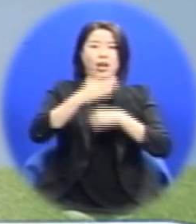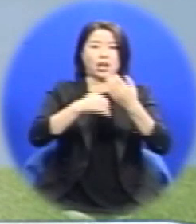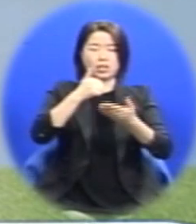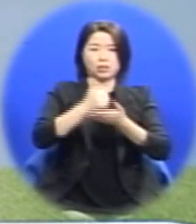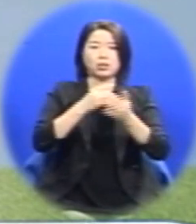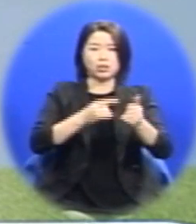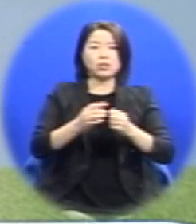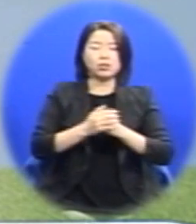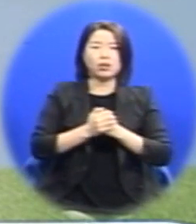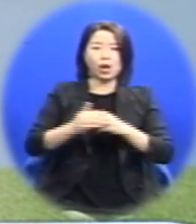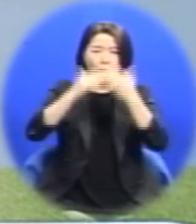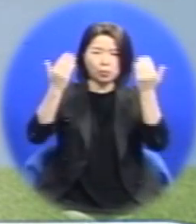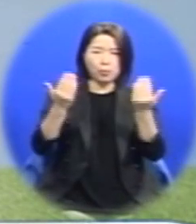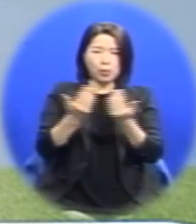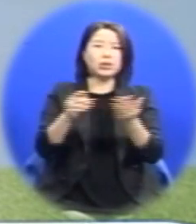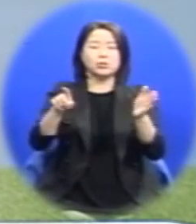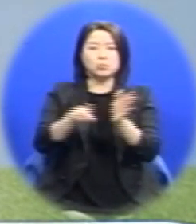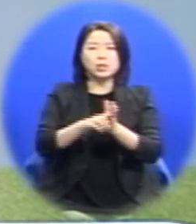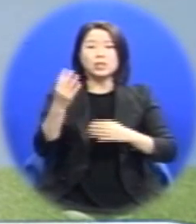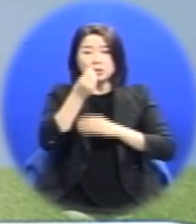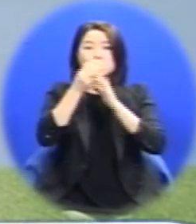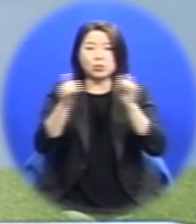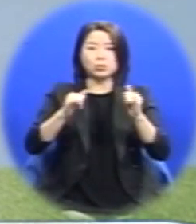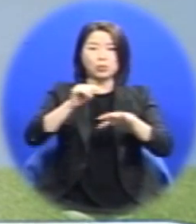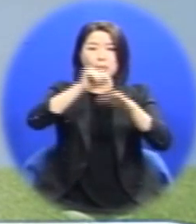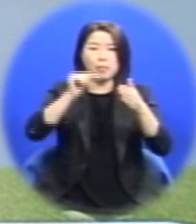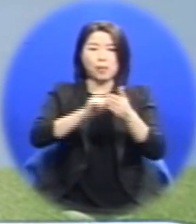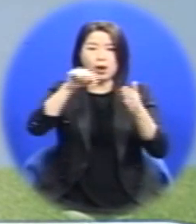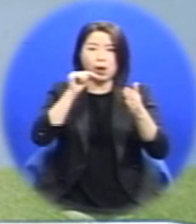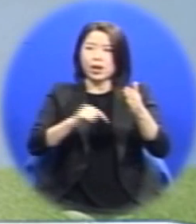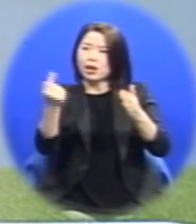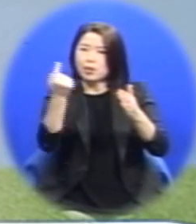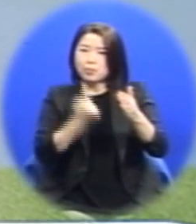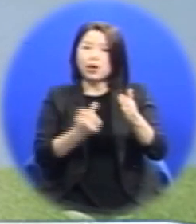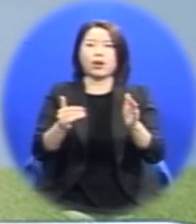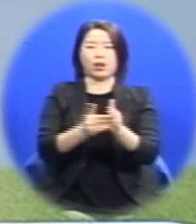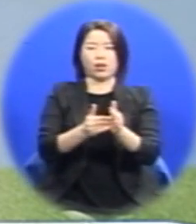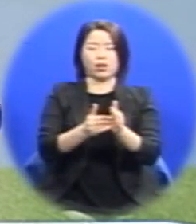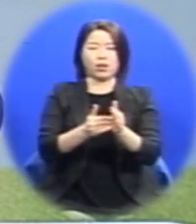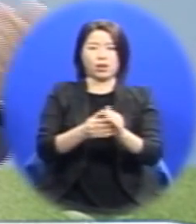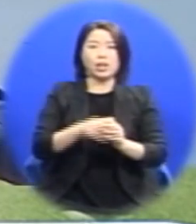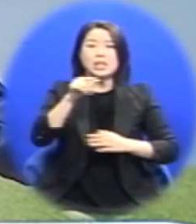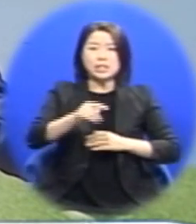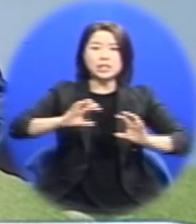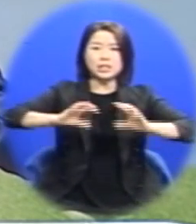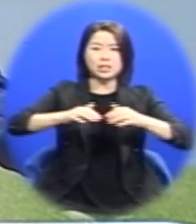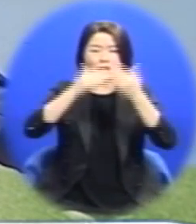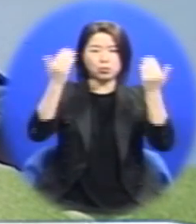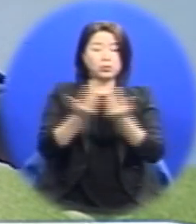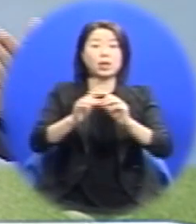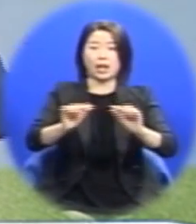하나님께서 모든 믿는 성도들 안에, 마음 안에 임하셨어요. 이 세상이 전부가